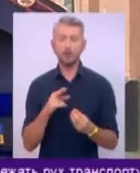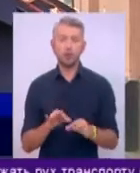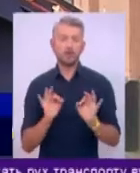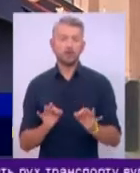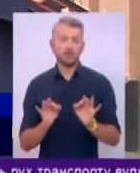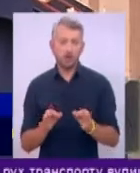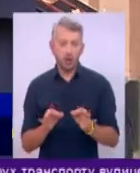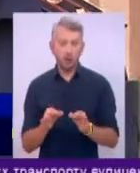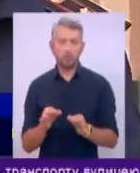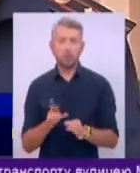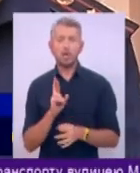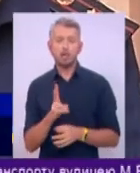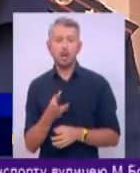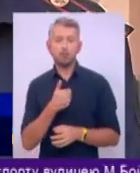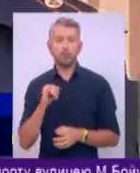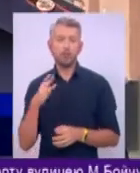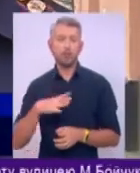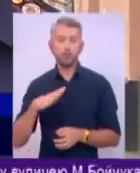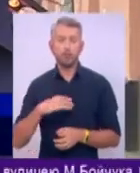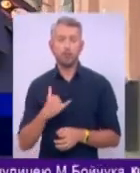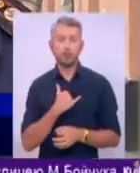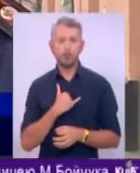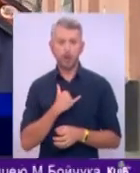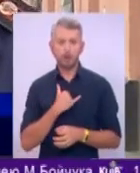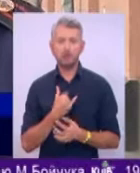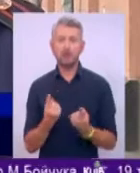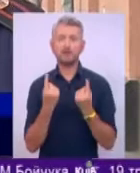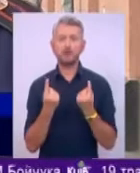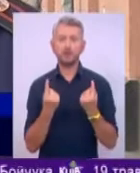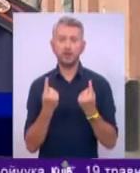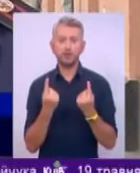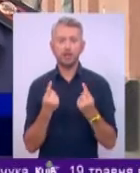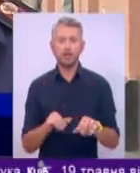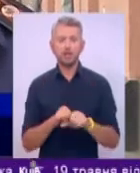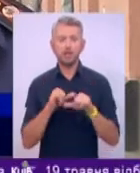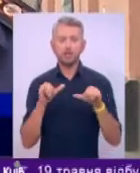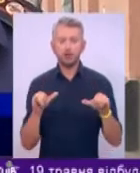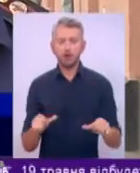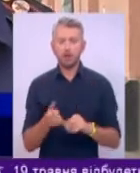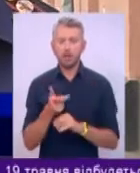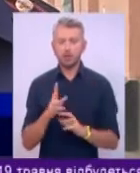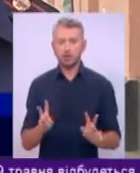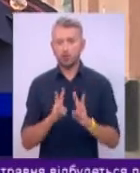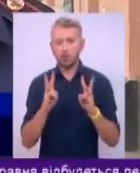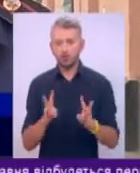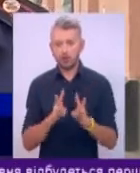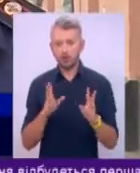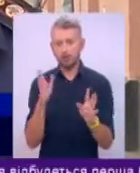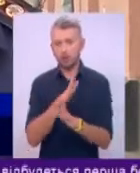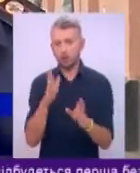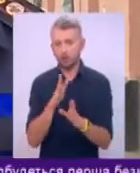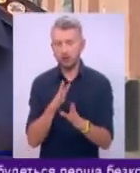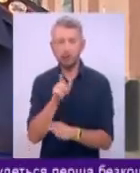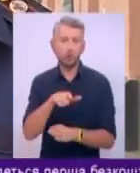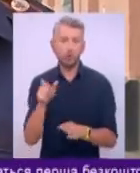звичайно, як ми і очікували, у нас значне збільшення кількості пожеж в екосистемах, тому що